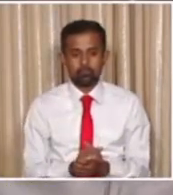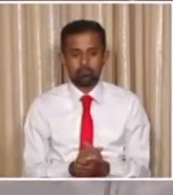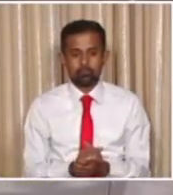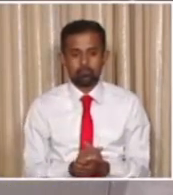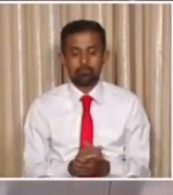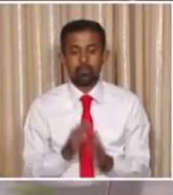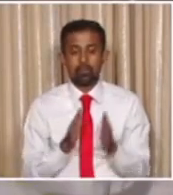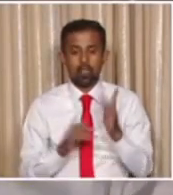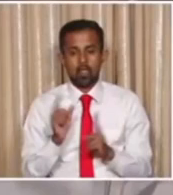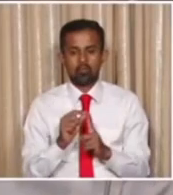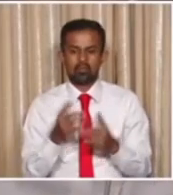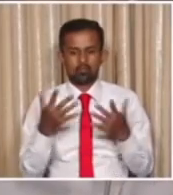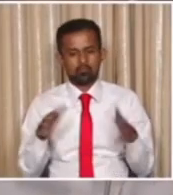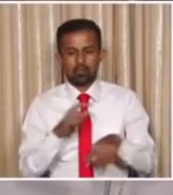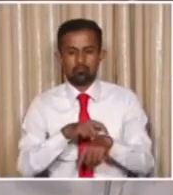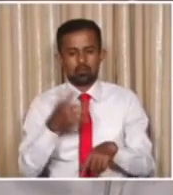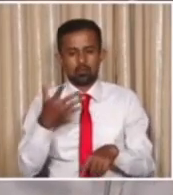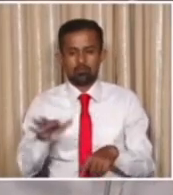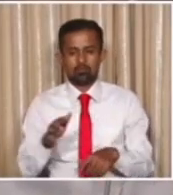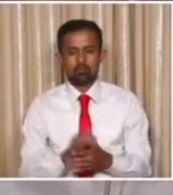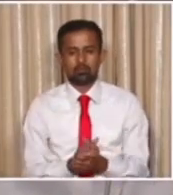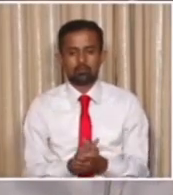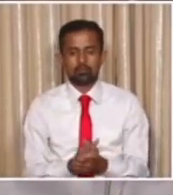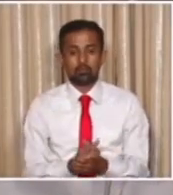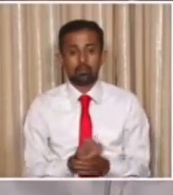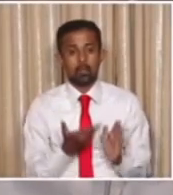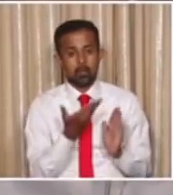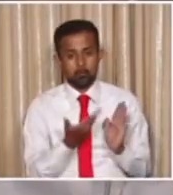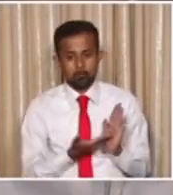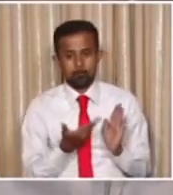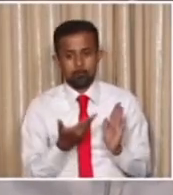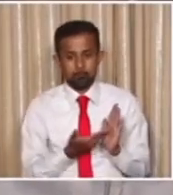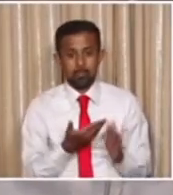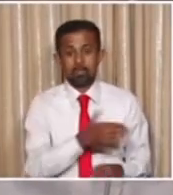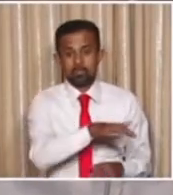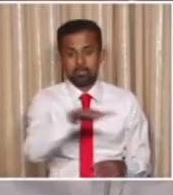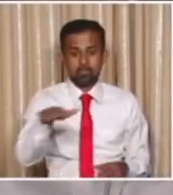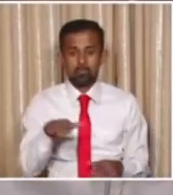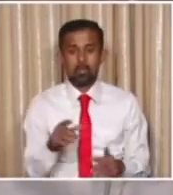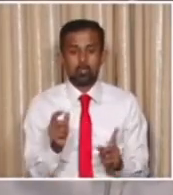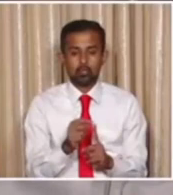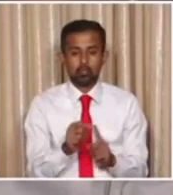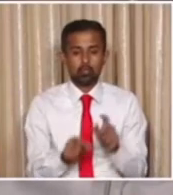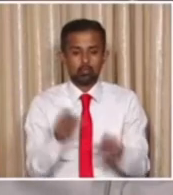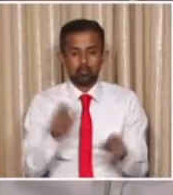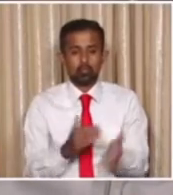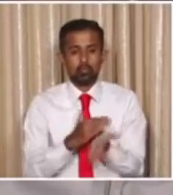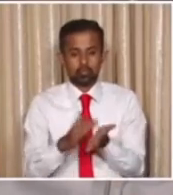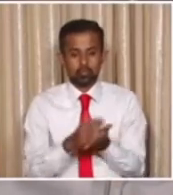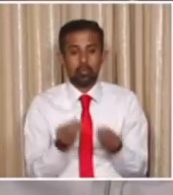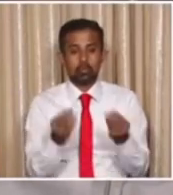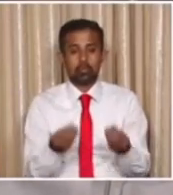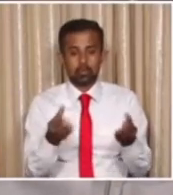ගරු අමතුතුමා අවසන් කරන්න. නෑ මේක සමාජයේ පහළ කොටස් වලට ඒ සහනය දෙන ගමන්